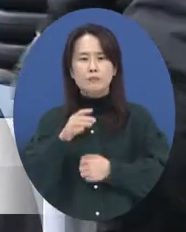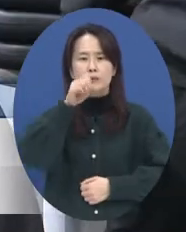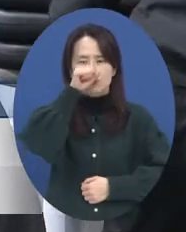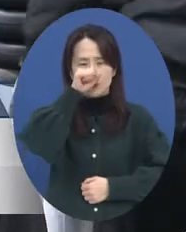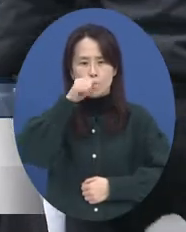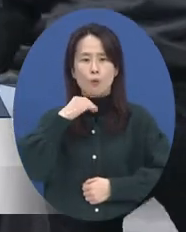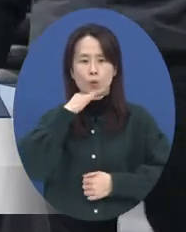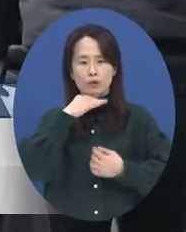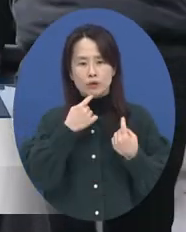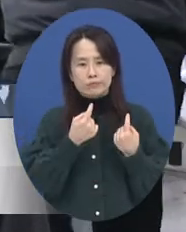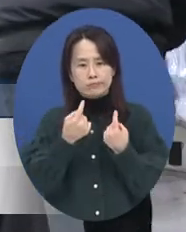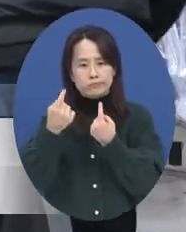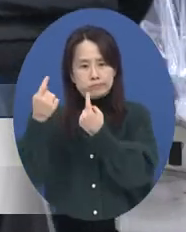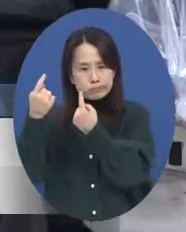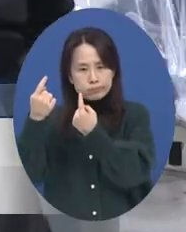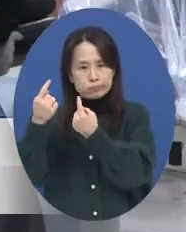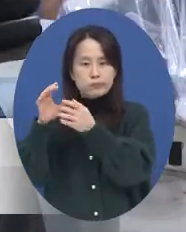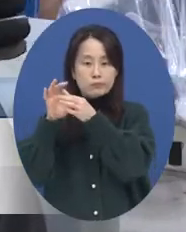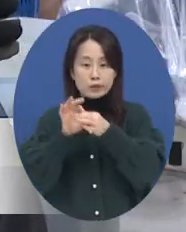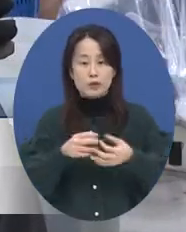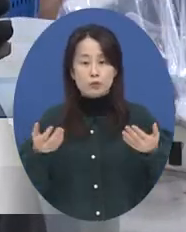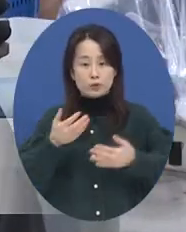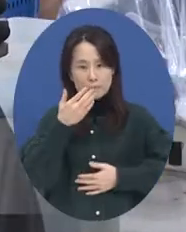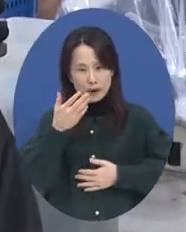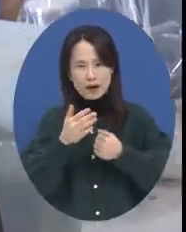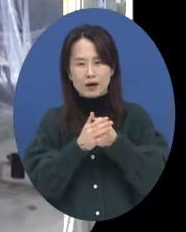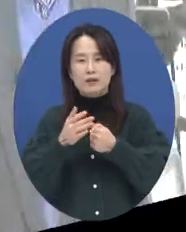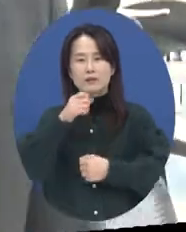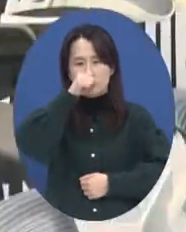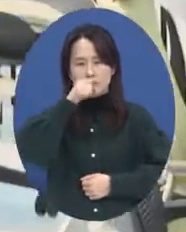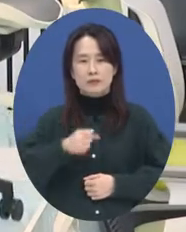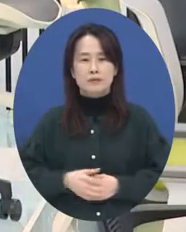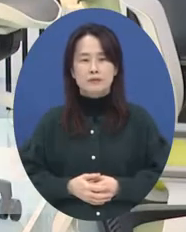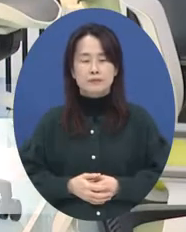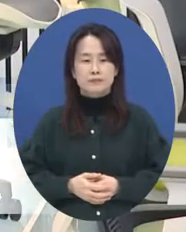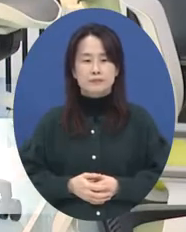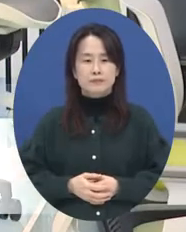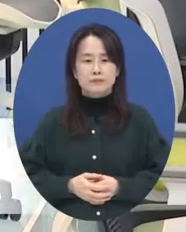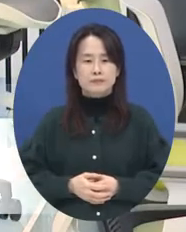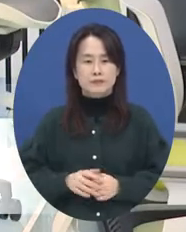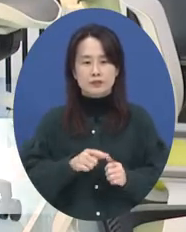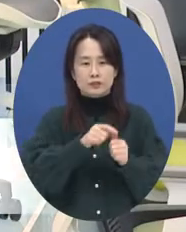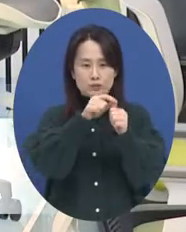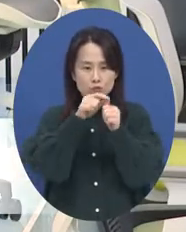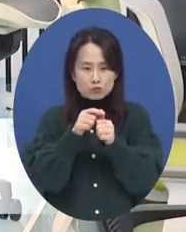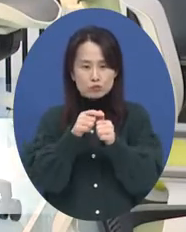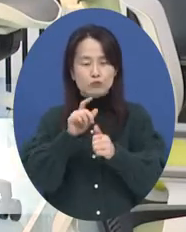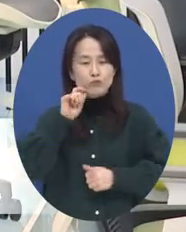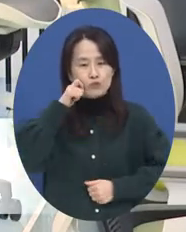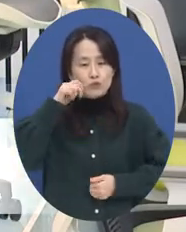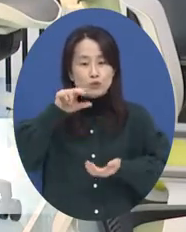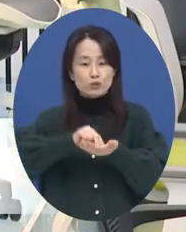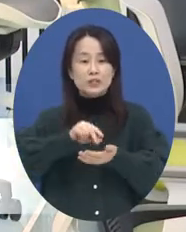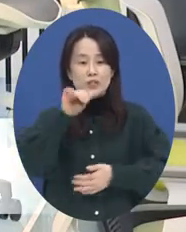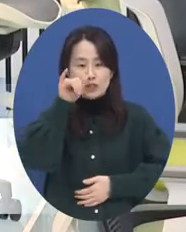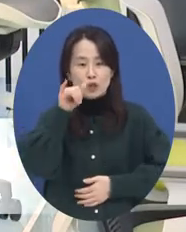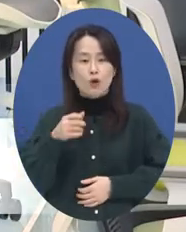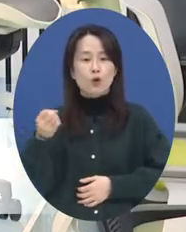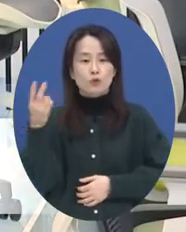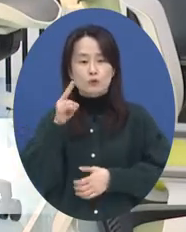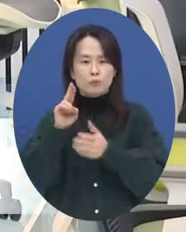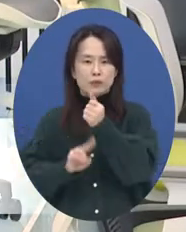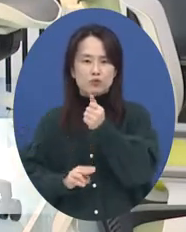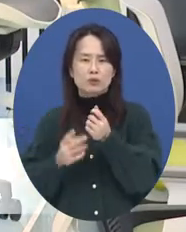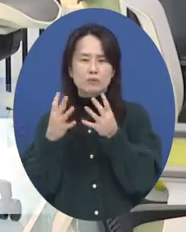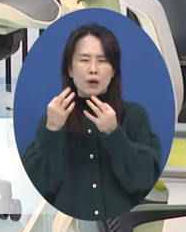좋고요. 그리고 또 나이 먹어서 일할 수 있다는 게 좋고. 부인의 애로사항도 있지만은 또한